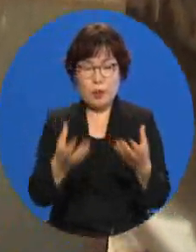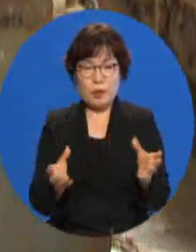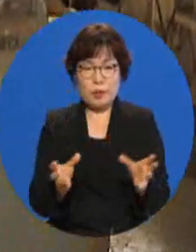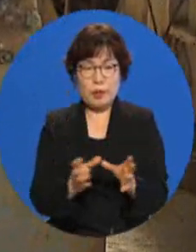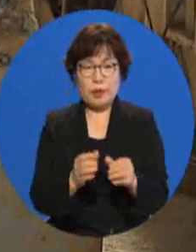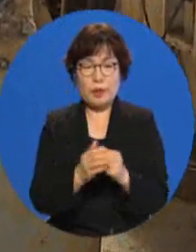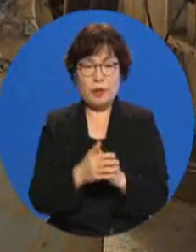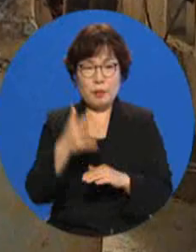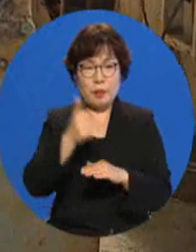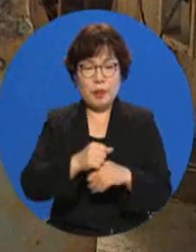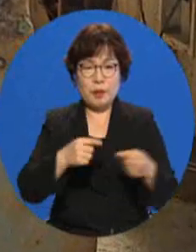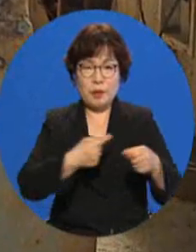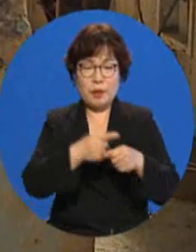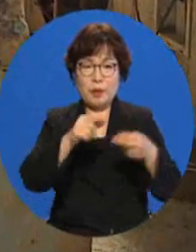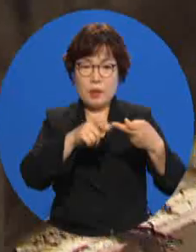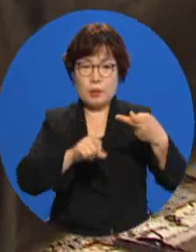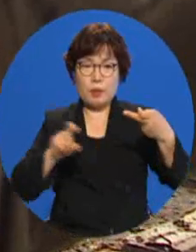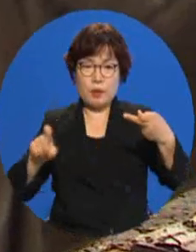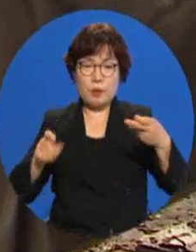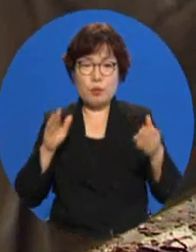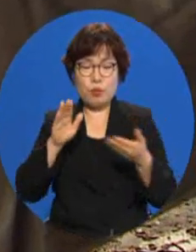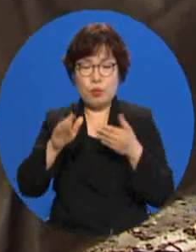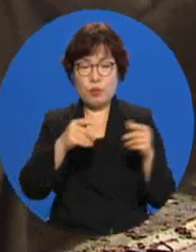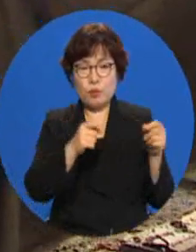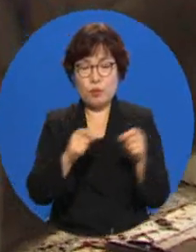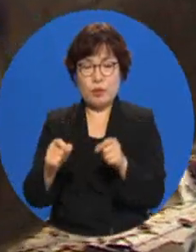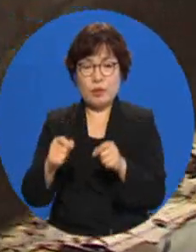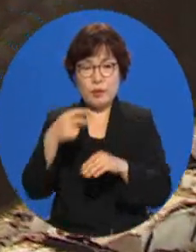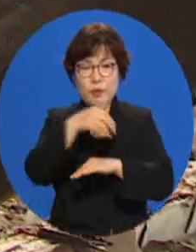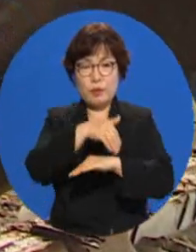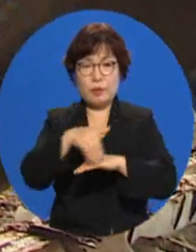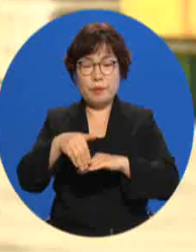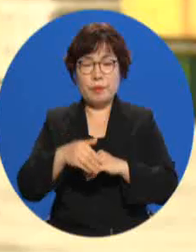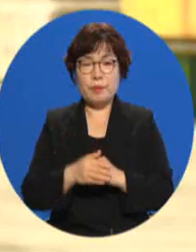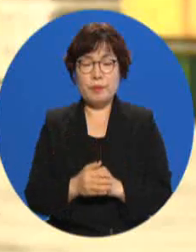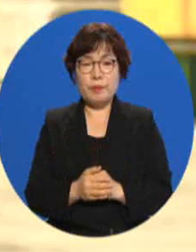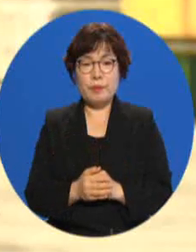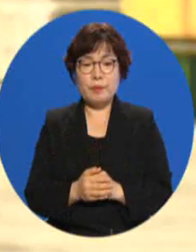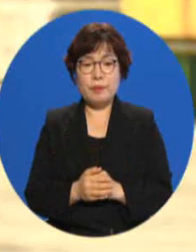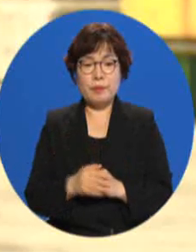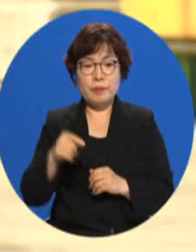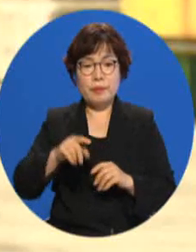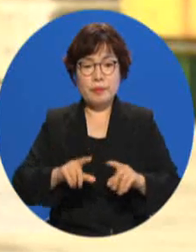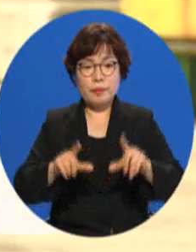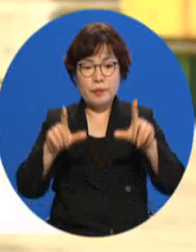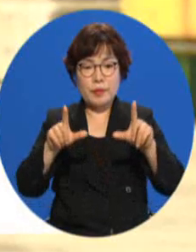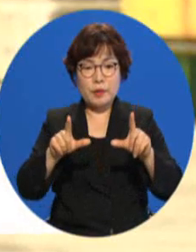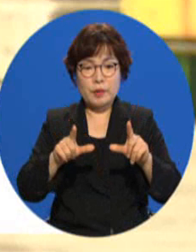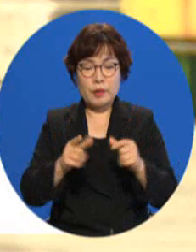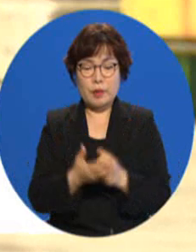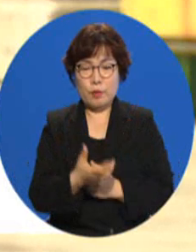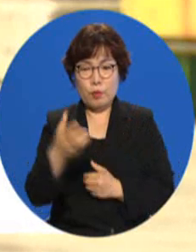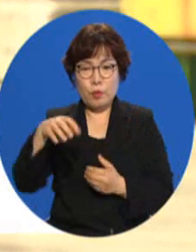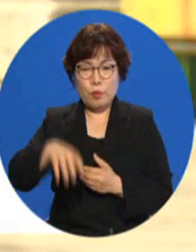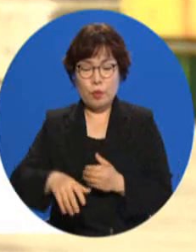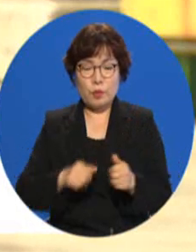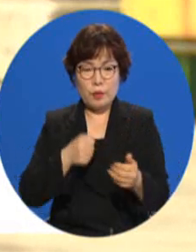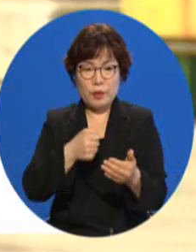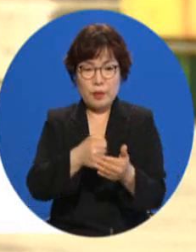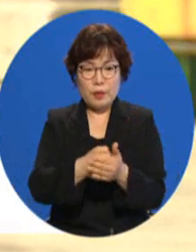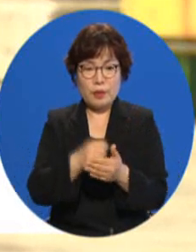시한인 내년 12월 10일 이후에 추진될 것을 고려한 것입니다. 그 해에 후보지를 결정을 할